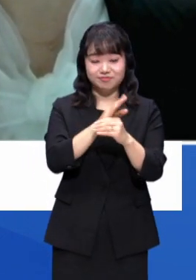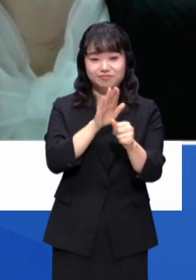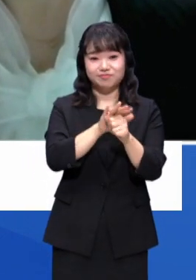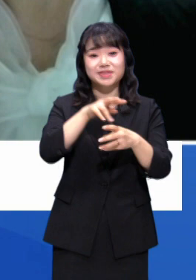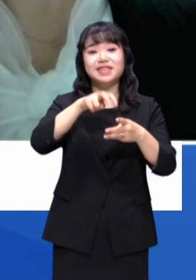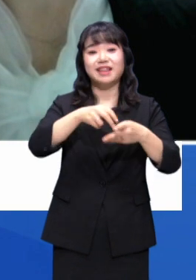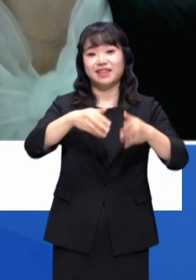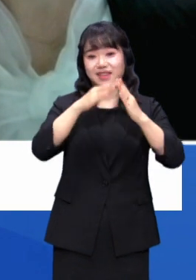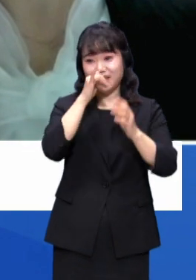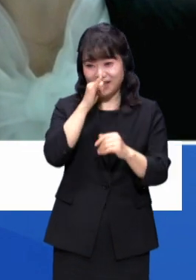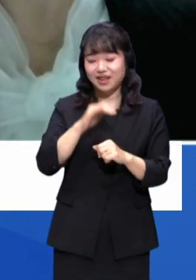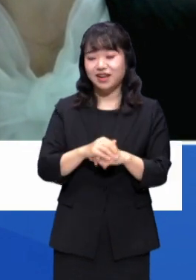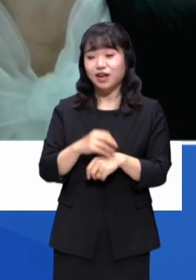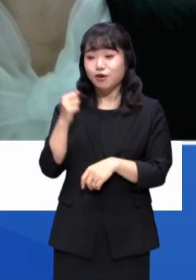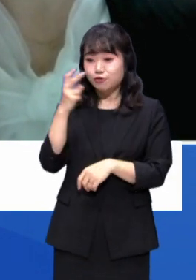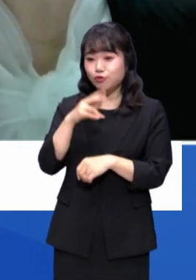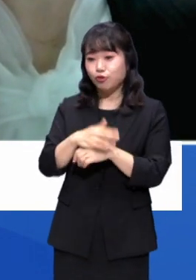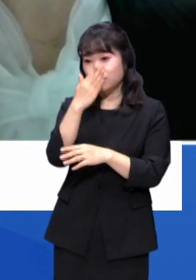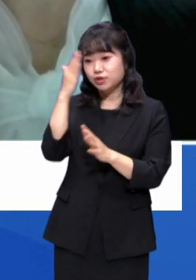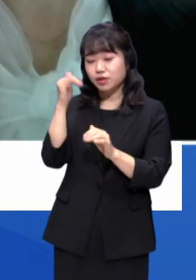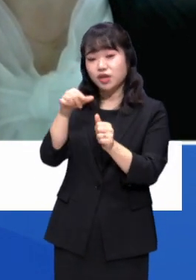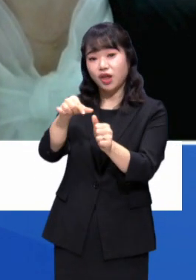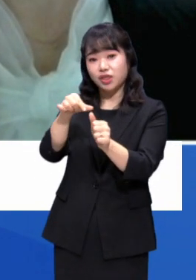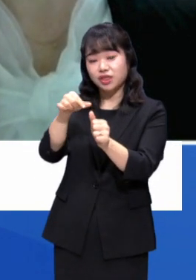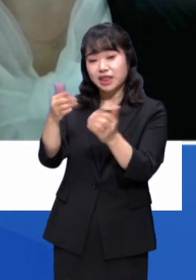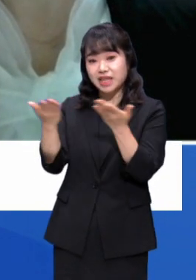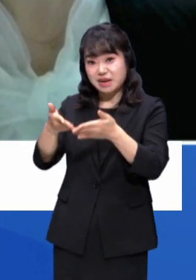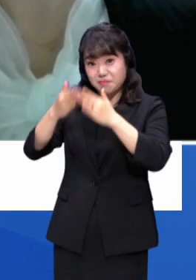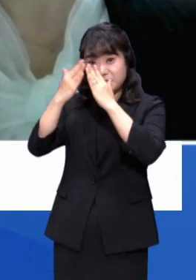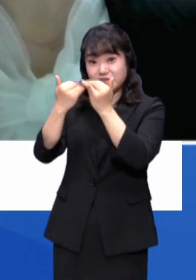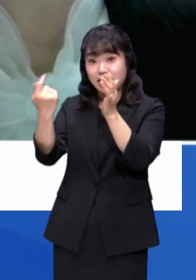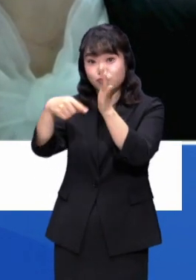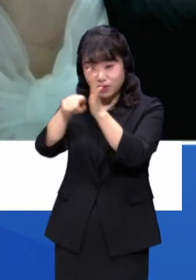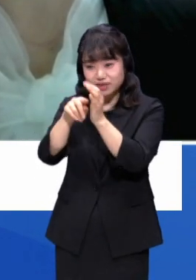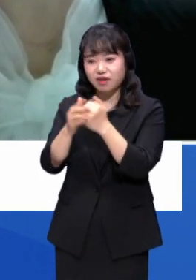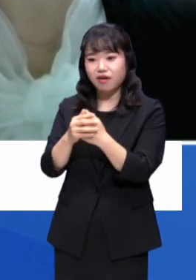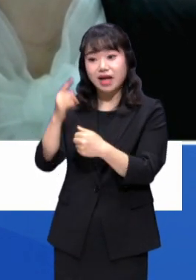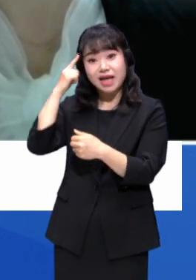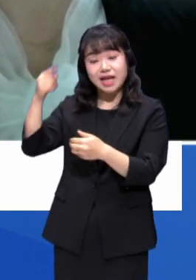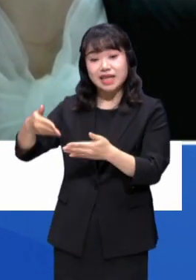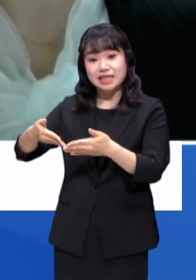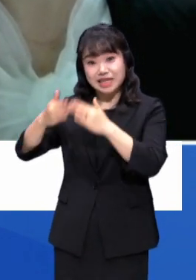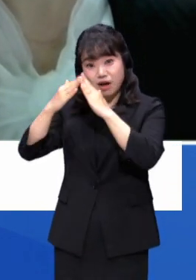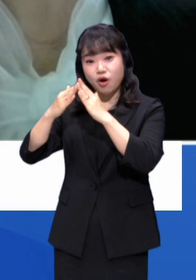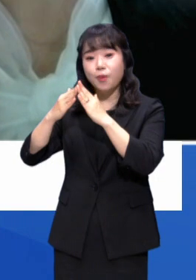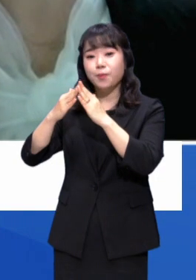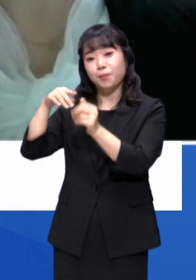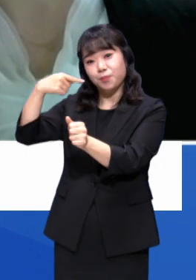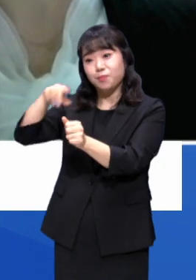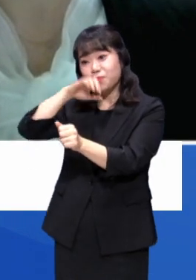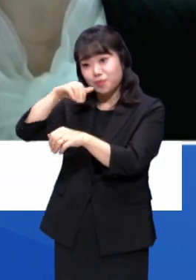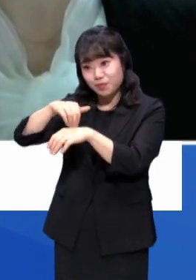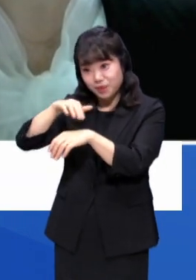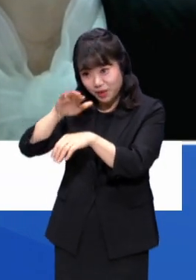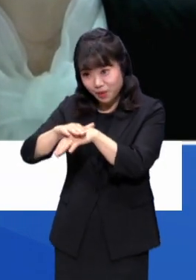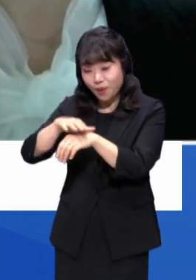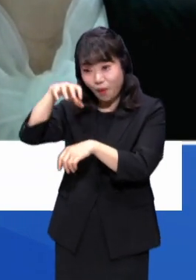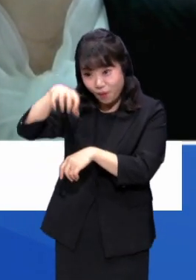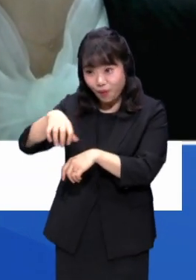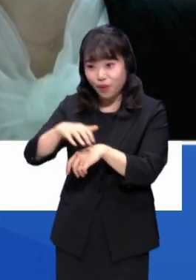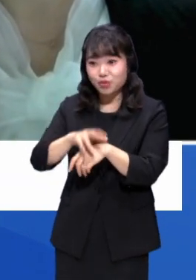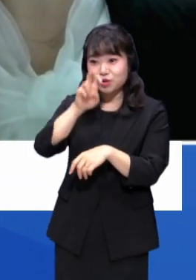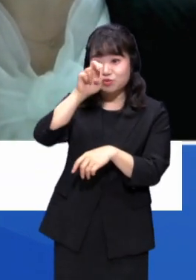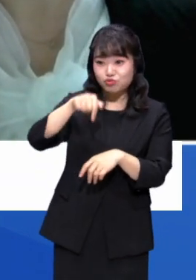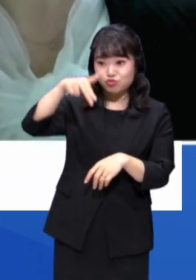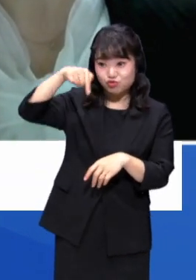있습니다. 그리고 청년 예비 초기 창업가를 위한 창업 인큐베이팅 공간인 무중력 6분의 1